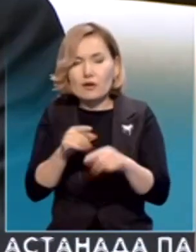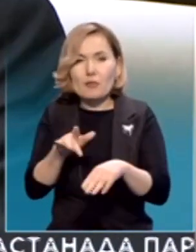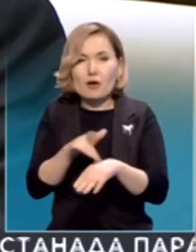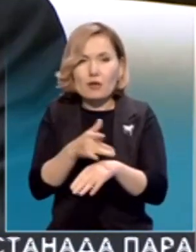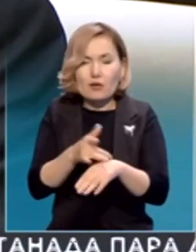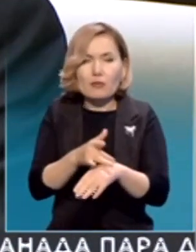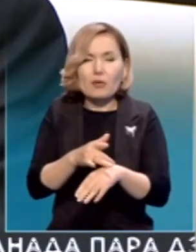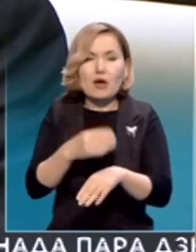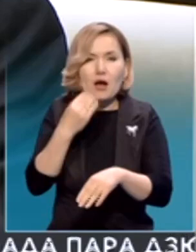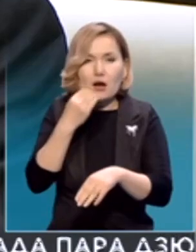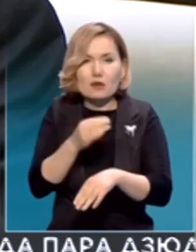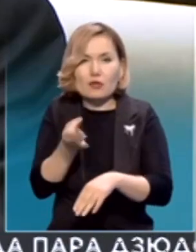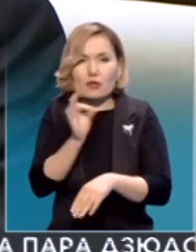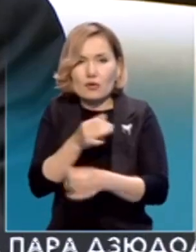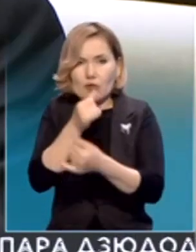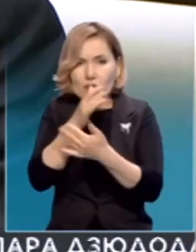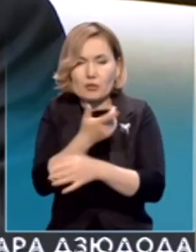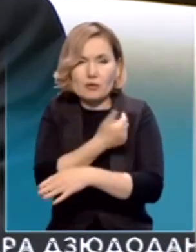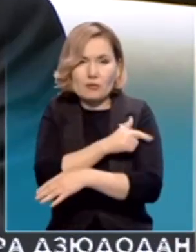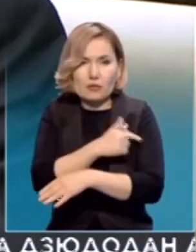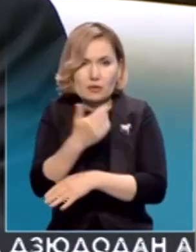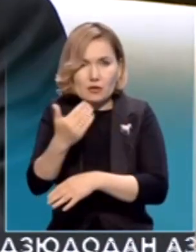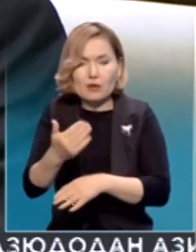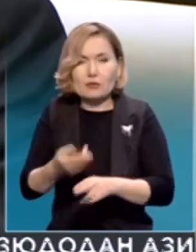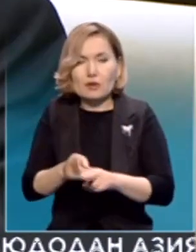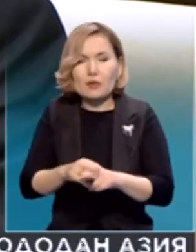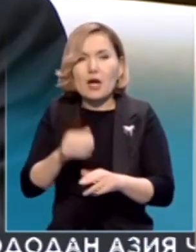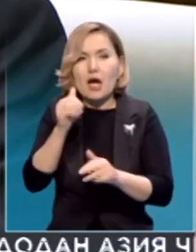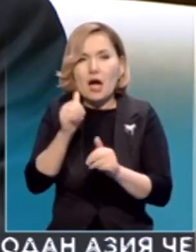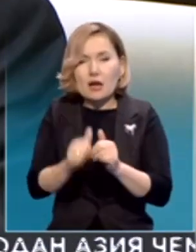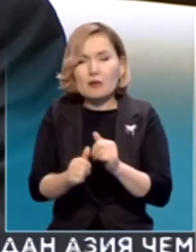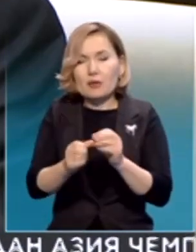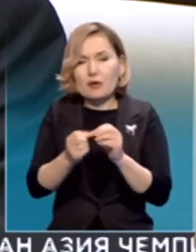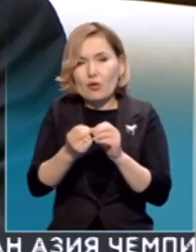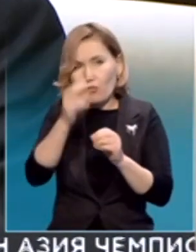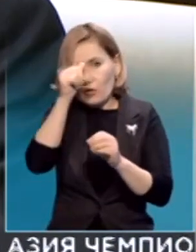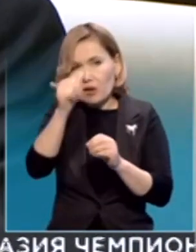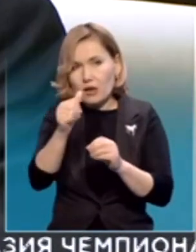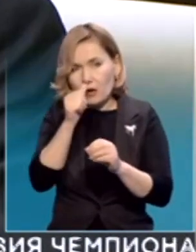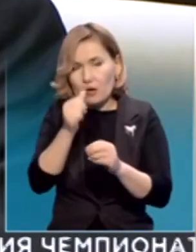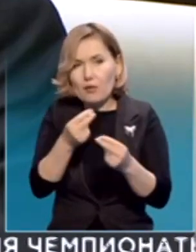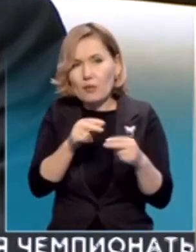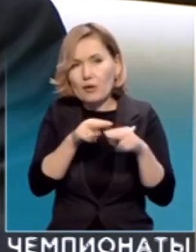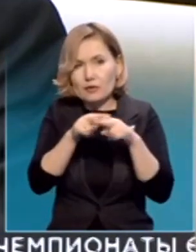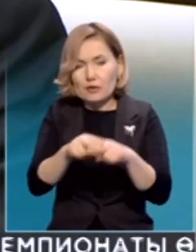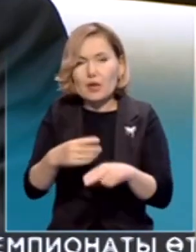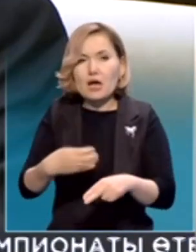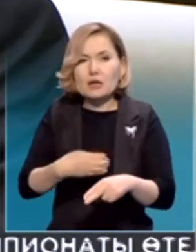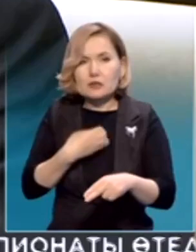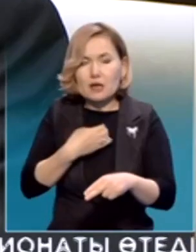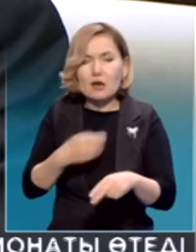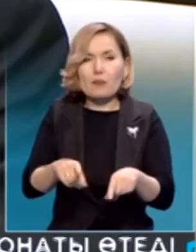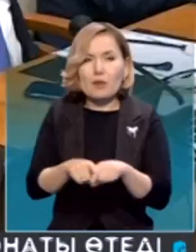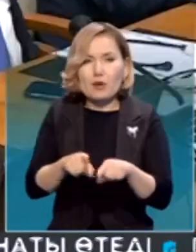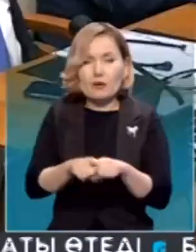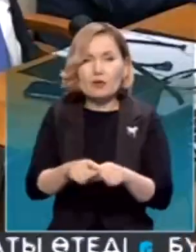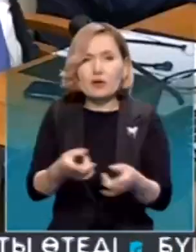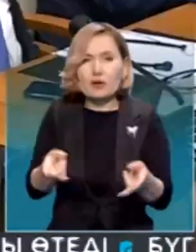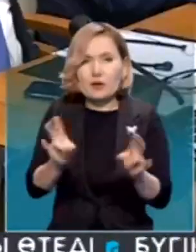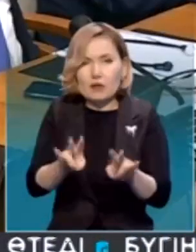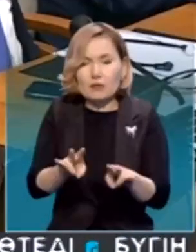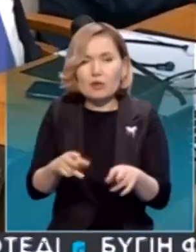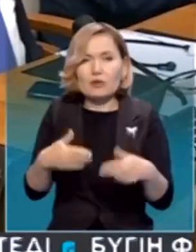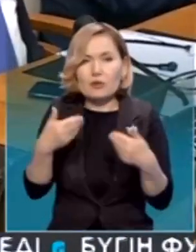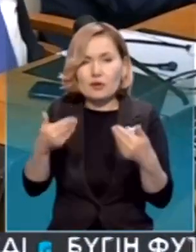осындай ұсынысты қолға алған дұрыс деп ойлаймын. Кез келген 12 ай үшін жарна аударылса, сақтандырушының мәртебесі қалдыру